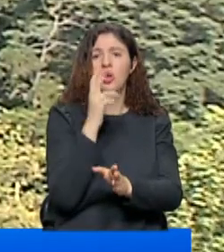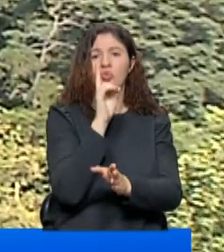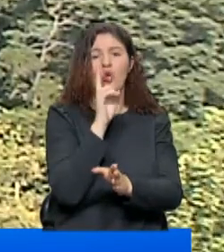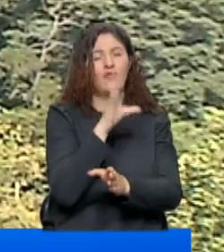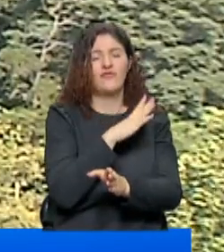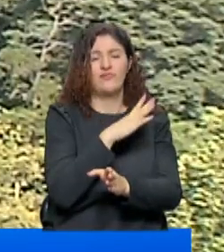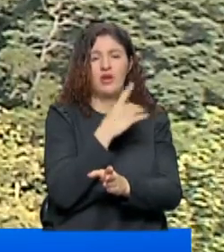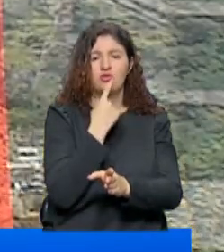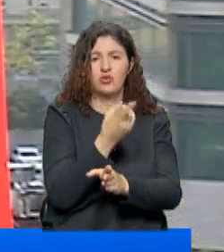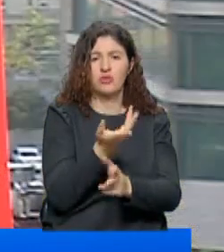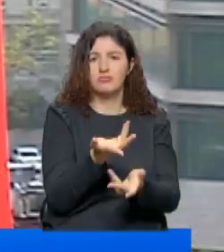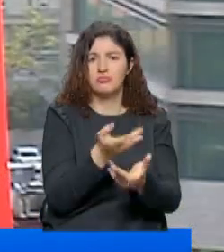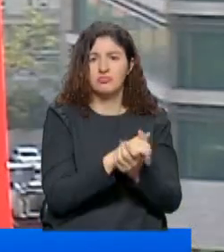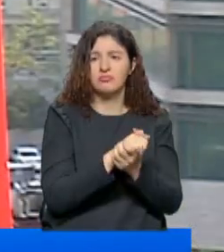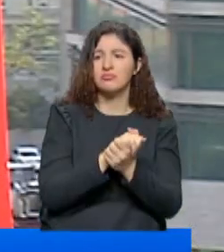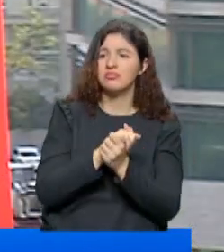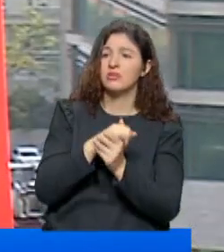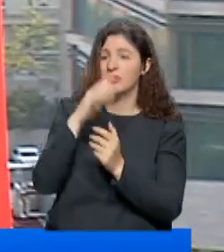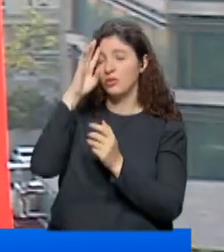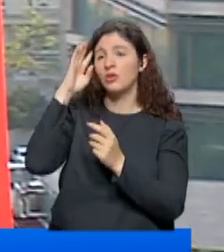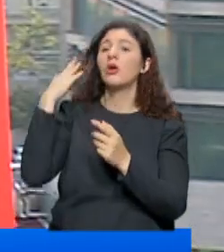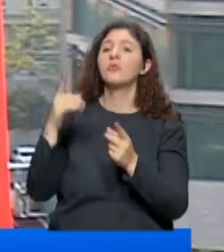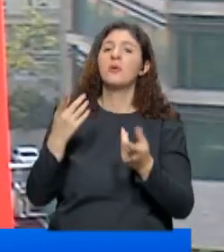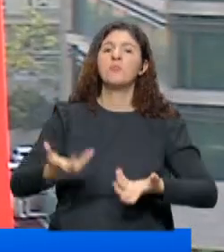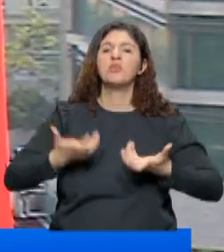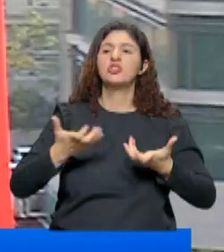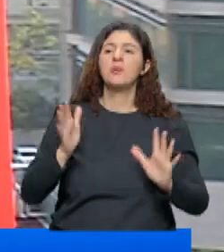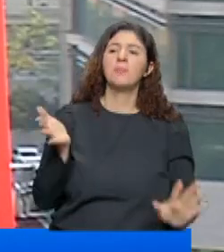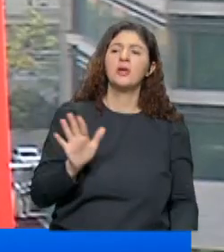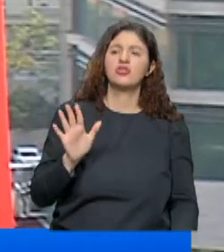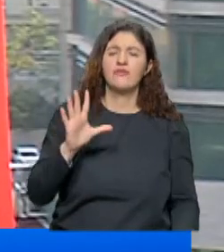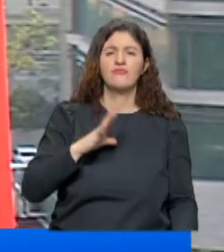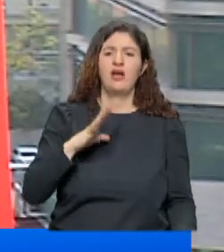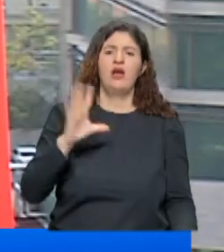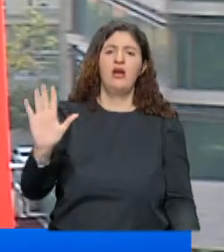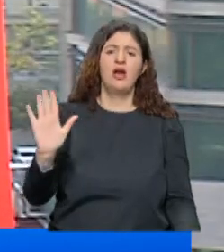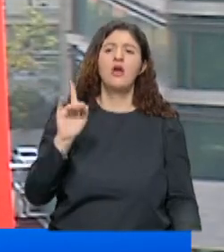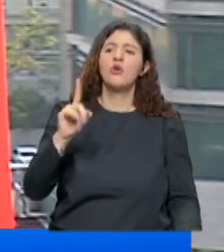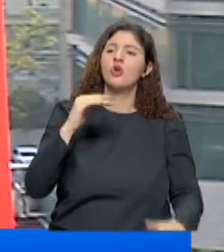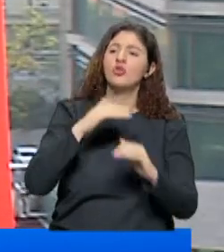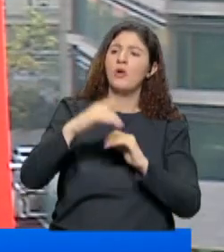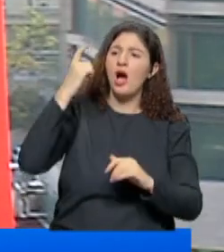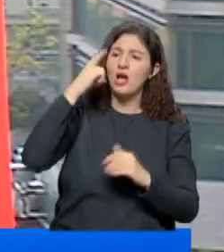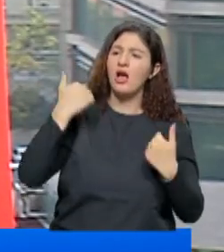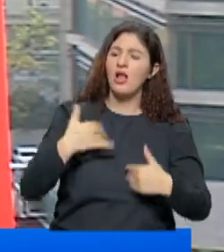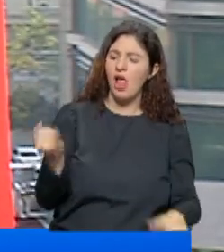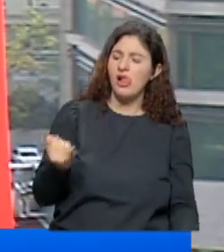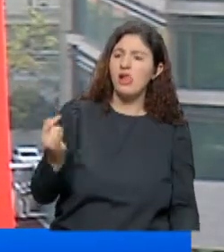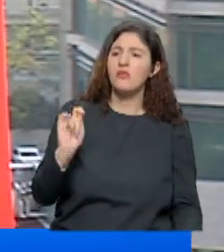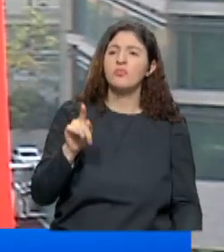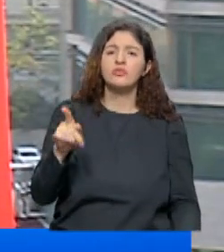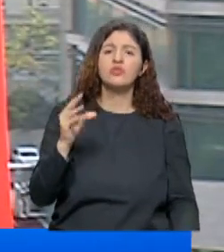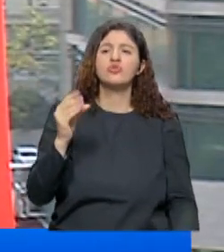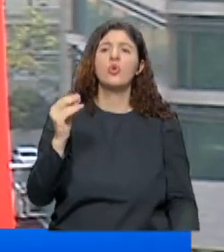tablo çiziyor. Şimdi bunların pişkinlikleri falan vardı da böyle. Şimdi milletin aklıyla ve haliyle alay etmek